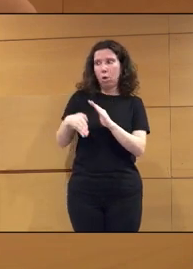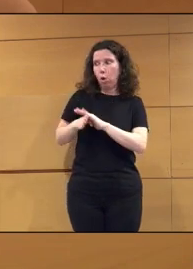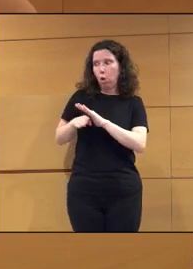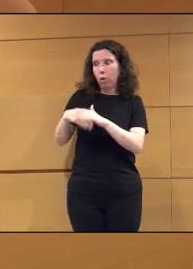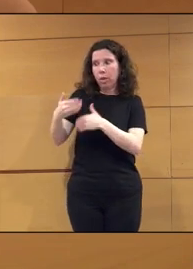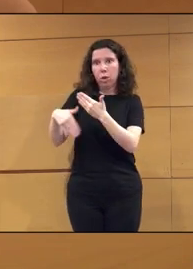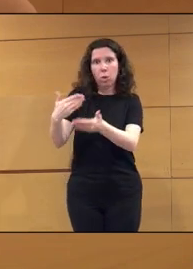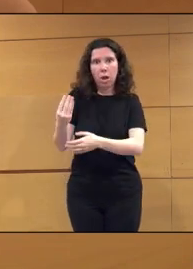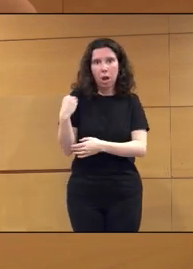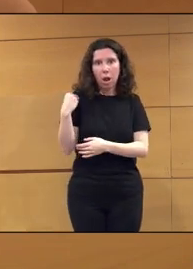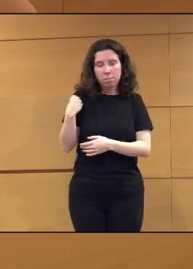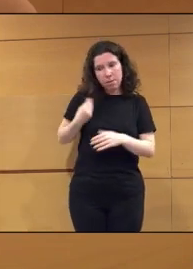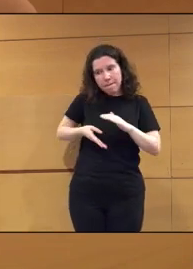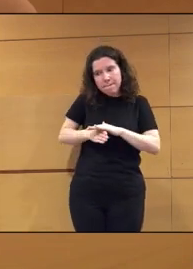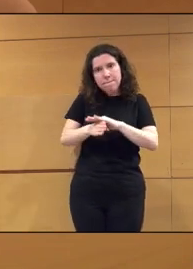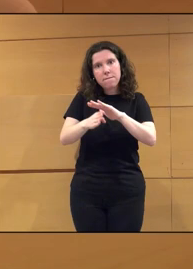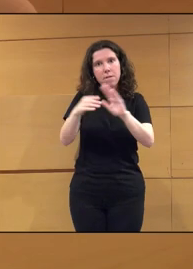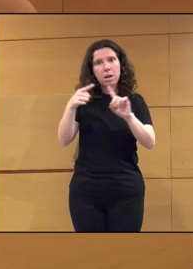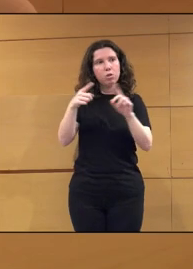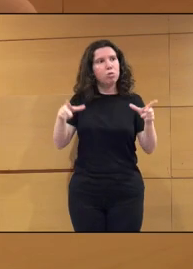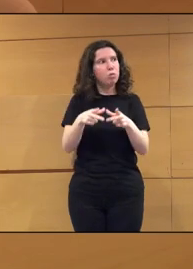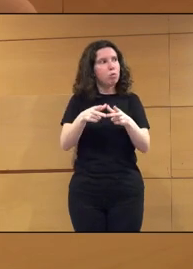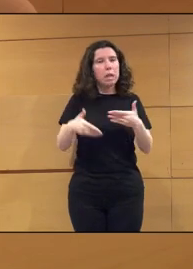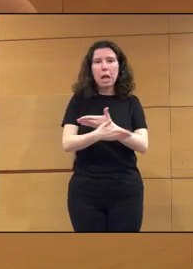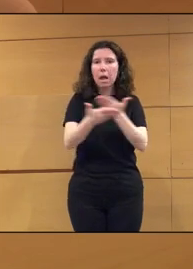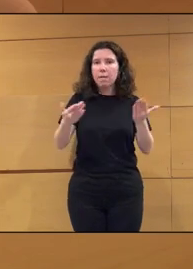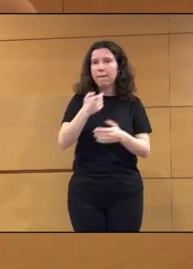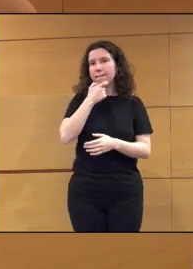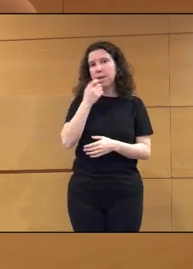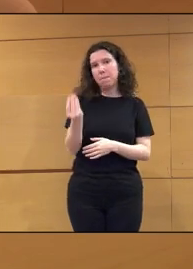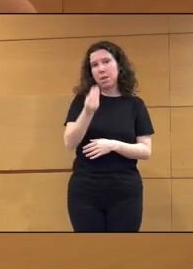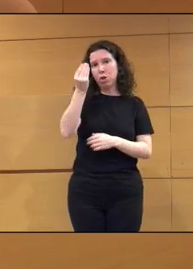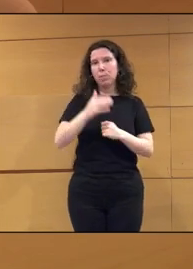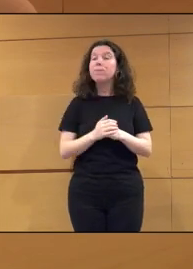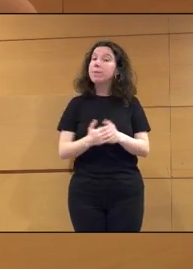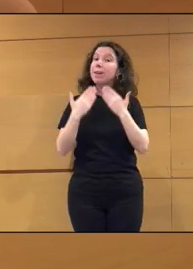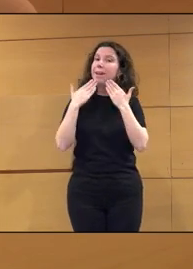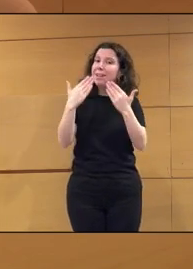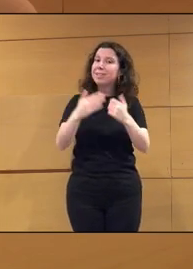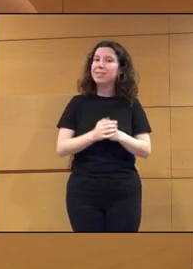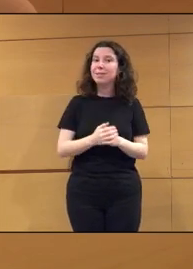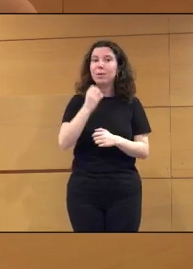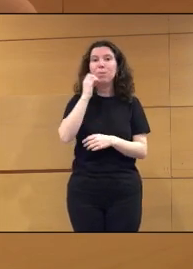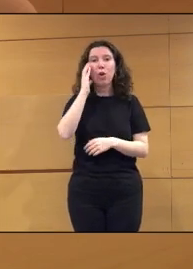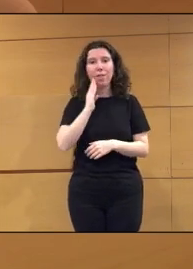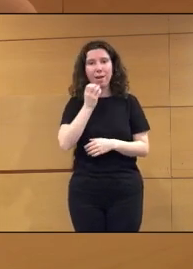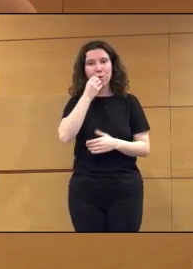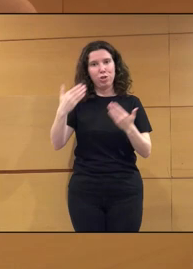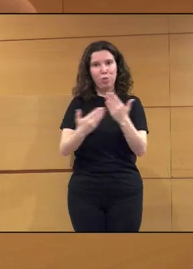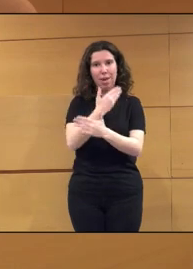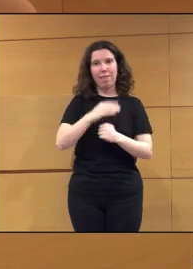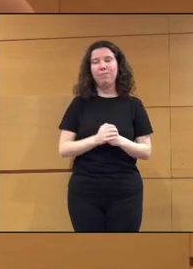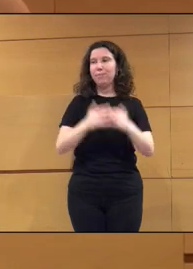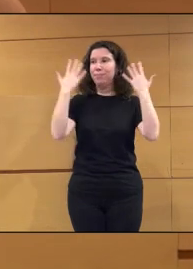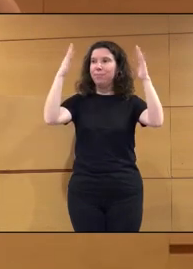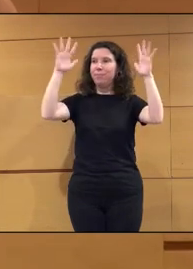compta, doncs, en construir aquesta societat que tots volem que sigui millor. Moltes gràcies. Tingueu bon dia i bona jornada.